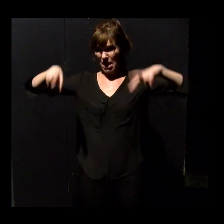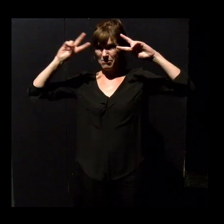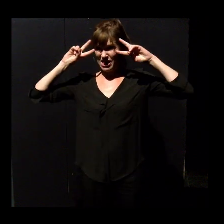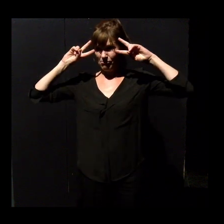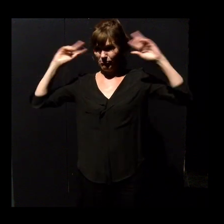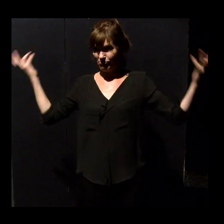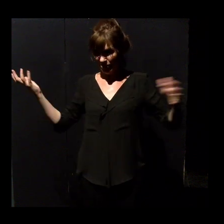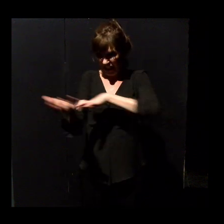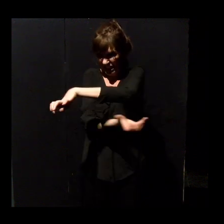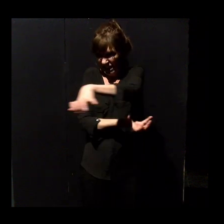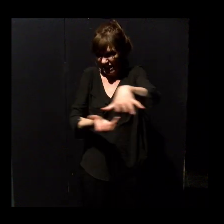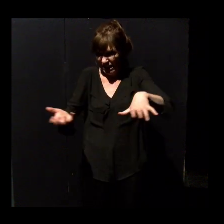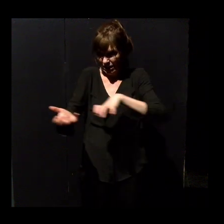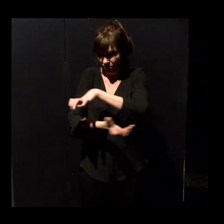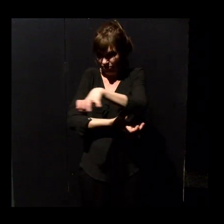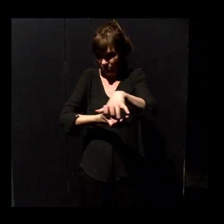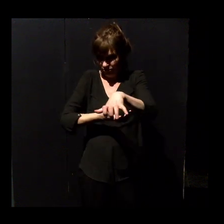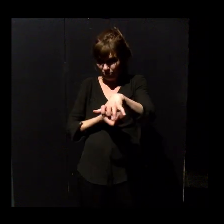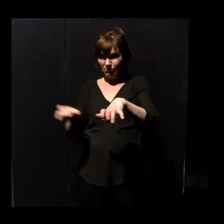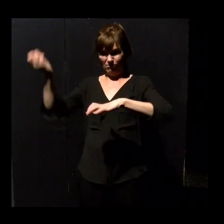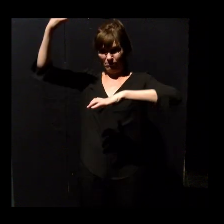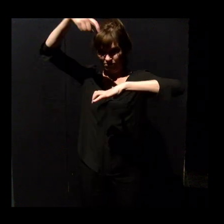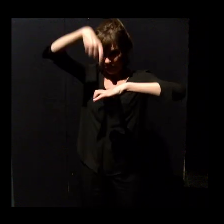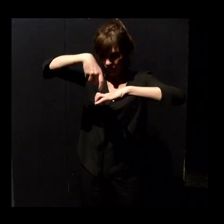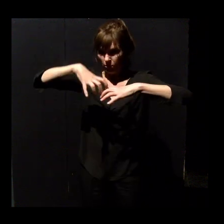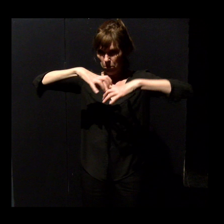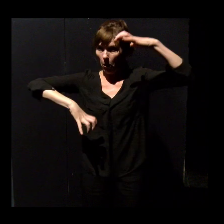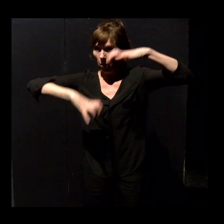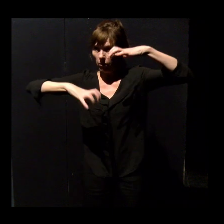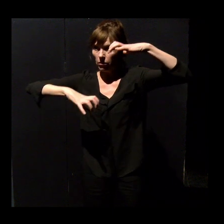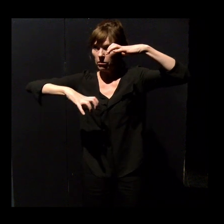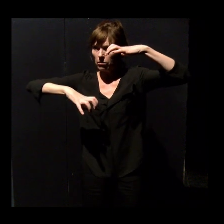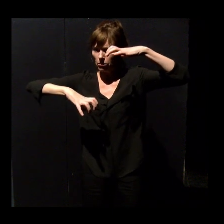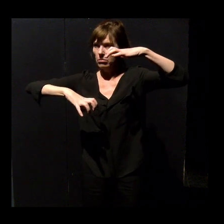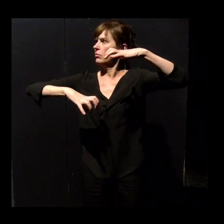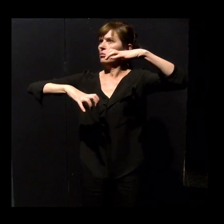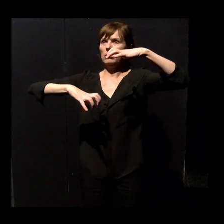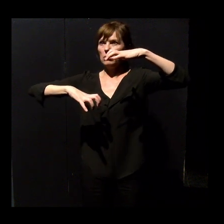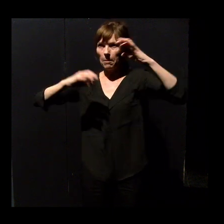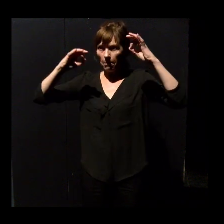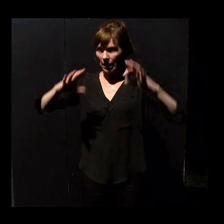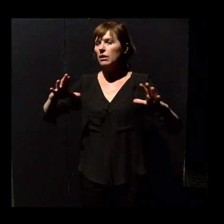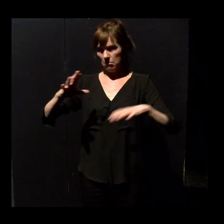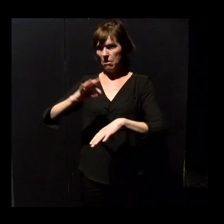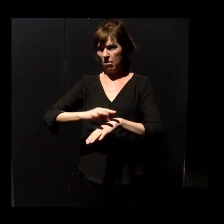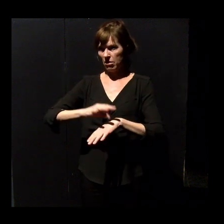focale. C'est cette dissonance, cette arythmie cérébrale qui marque la pathologie qu'est